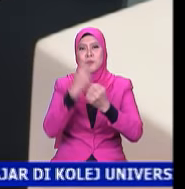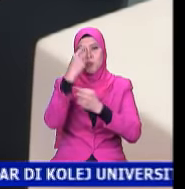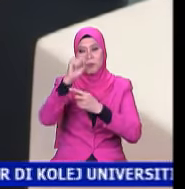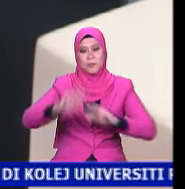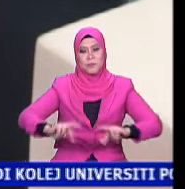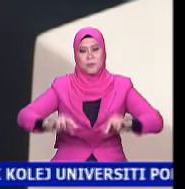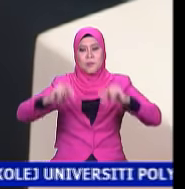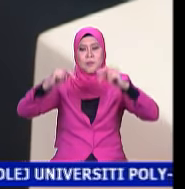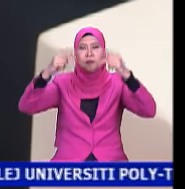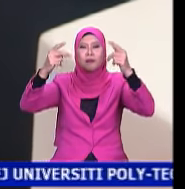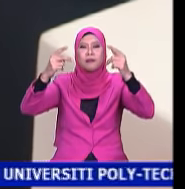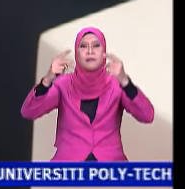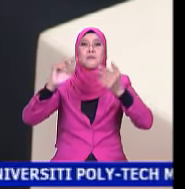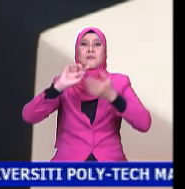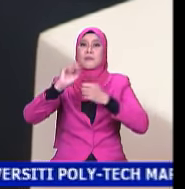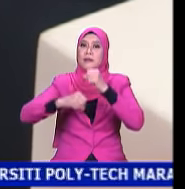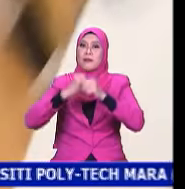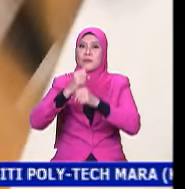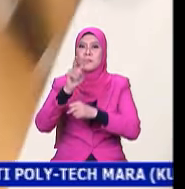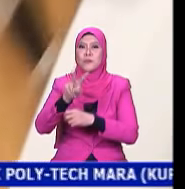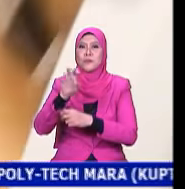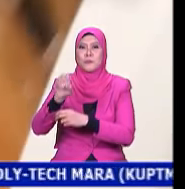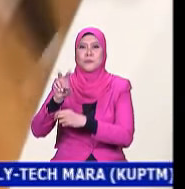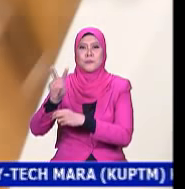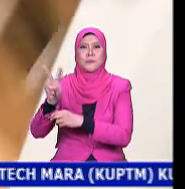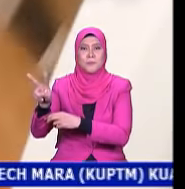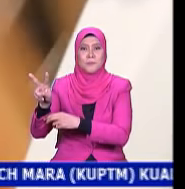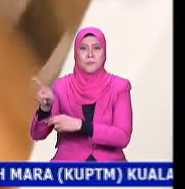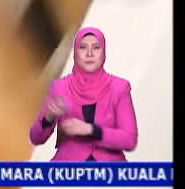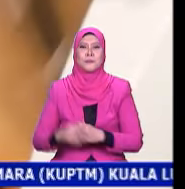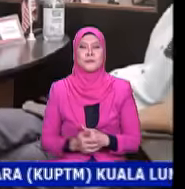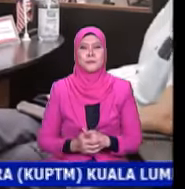pemulihan pertumbuhan menjelang tahun 2022.